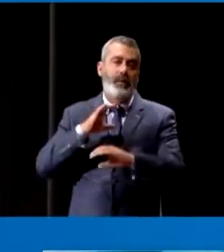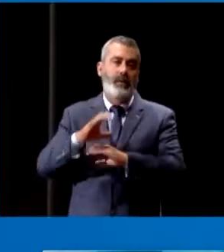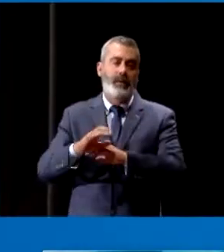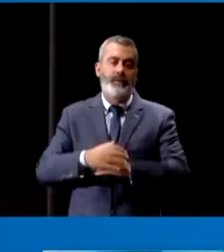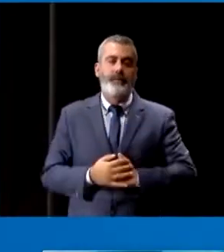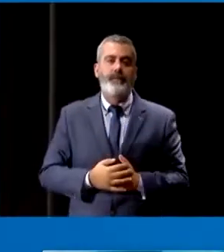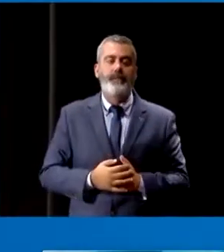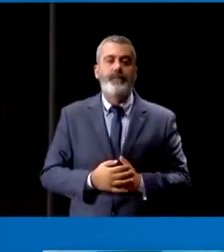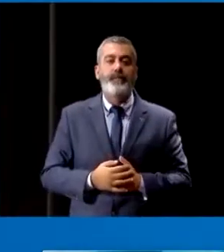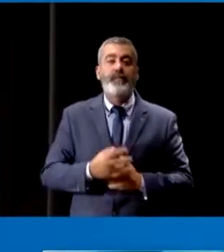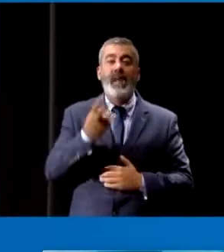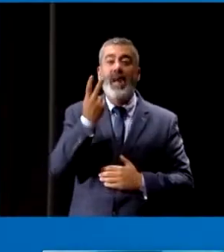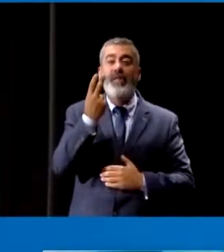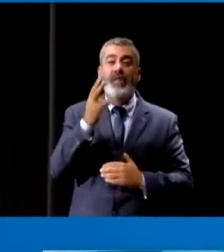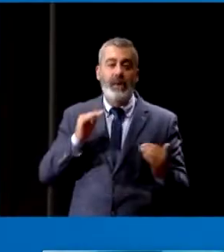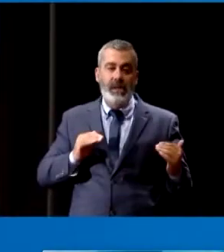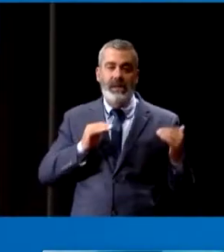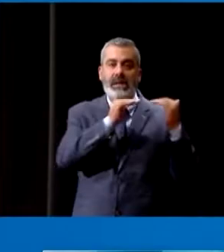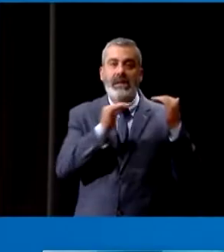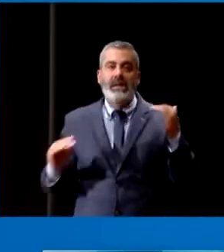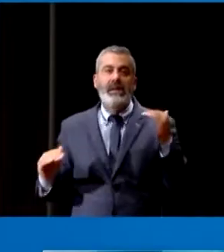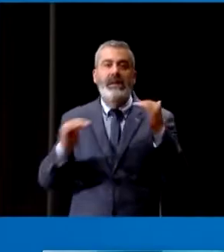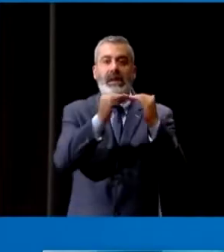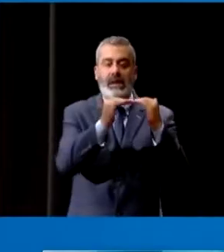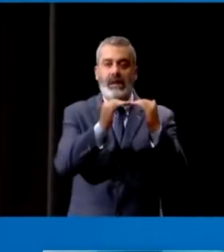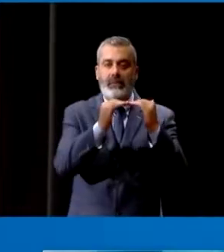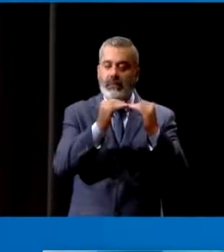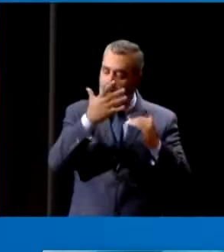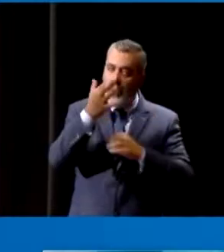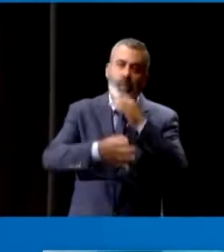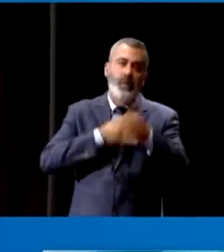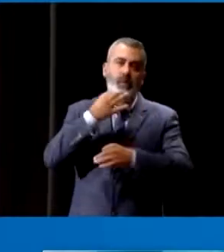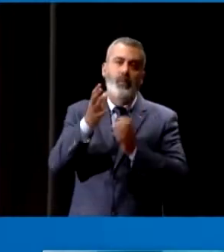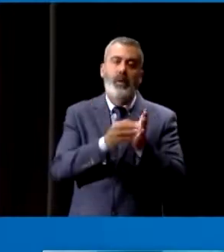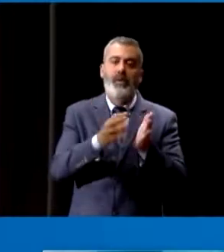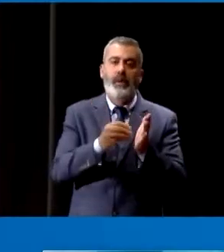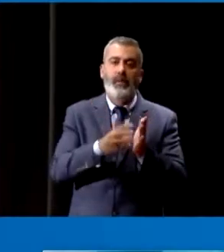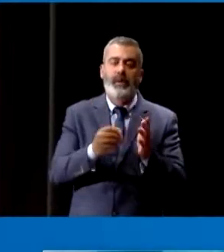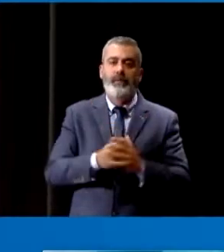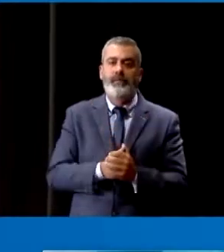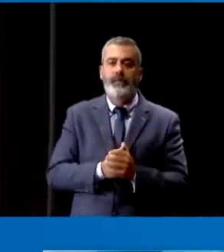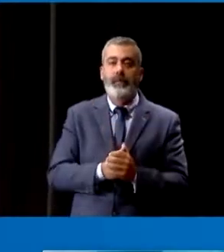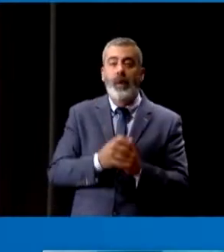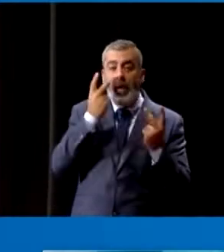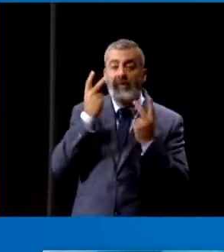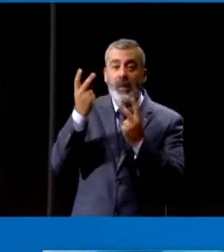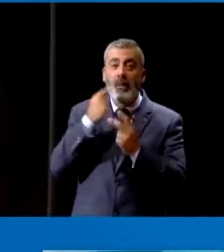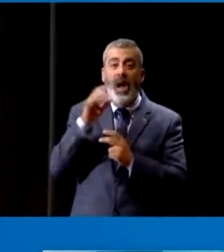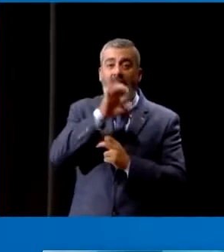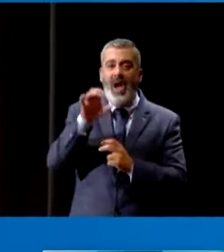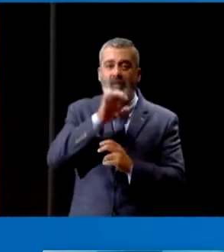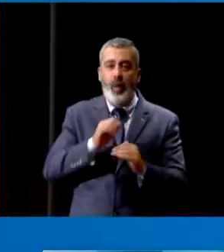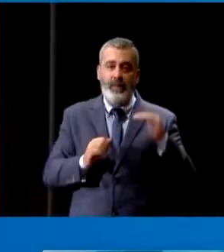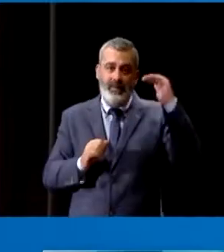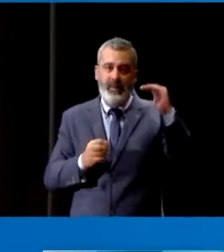Τι σημαίνει διπλή σύγκληση? Εδώ βλέπετε, και επιμένω σε κάποια γραφήματα παρότι μπορεί να φαίνονται τεχνικά ή κουραστικά, πού βρίσκεται η Ευρώπη ως προς τα